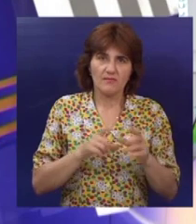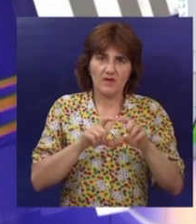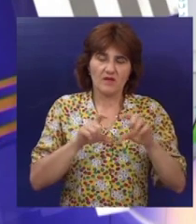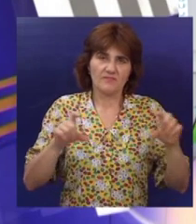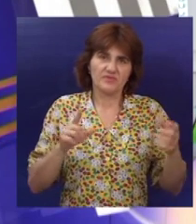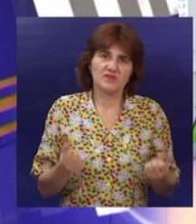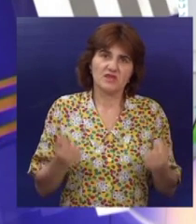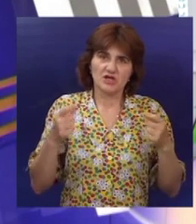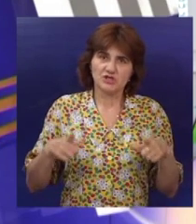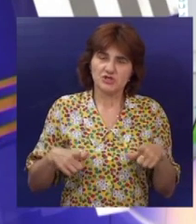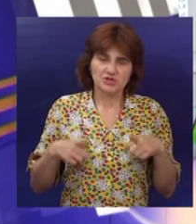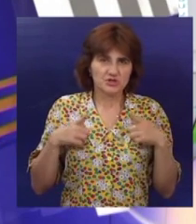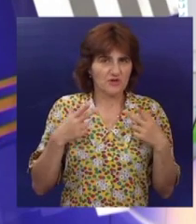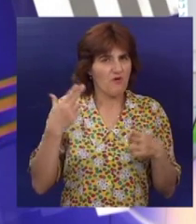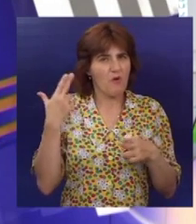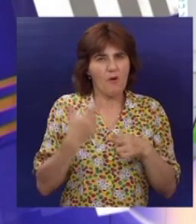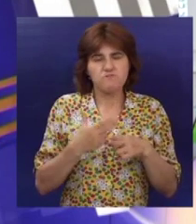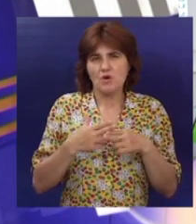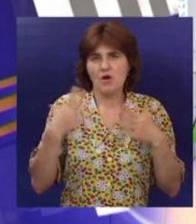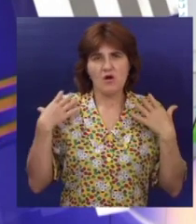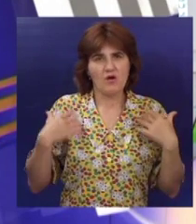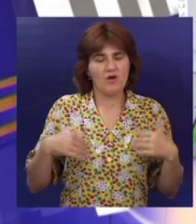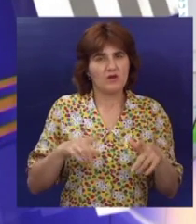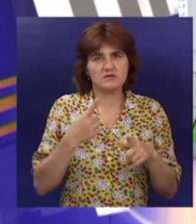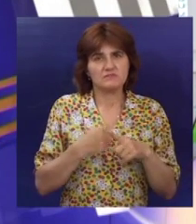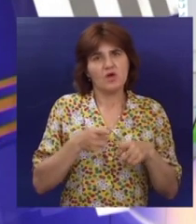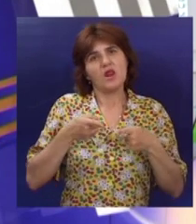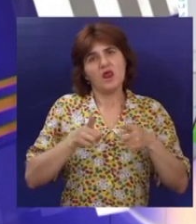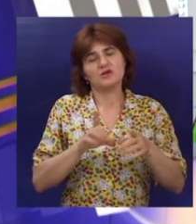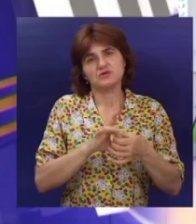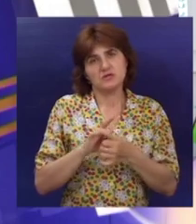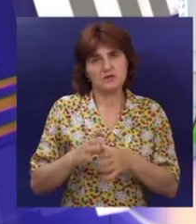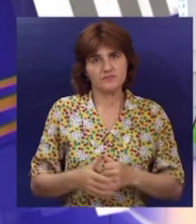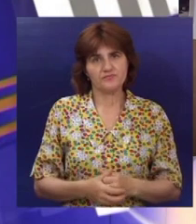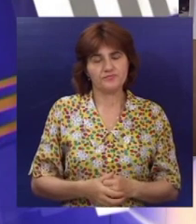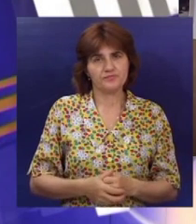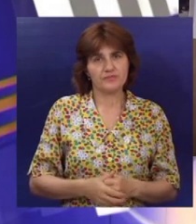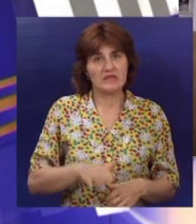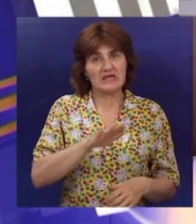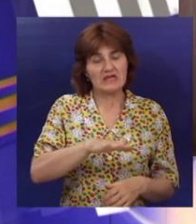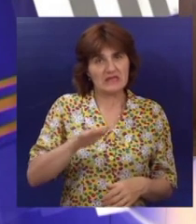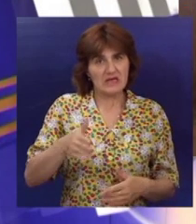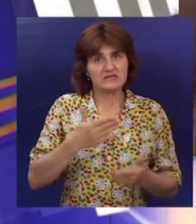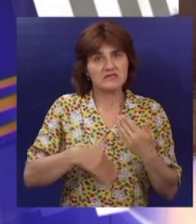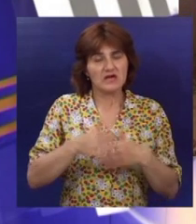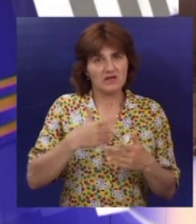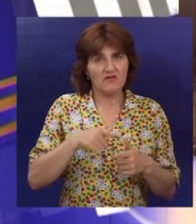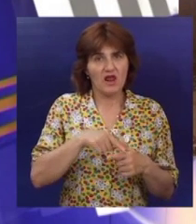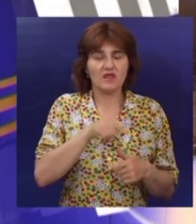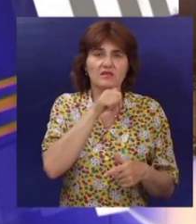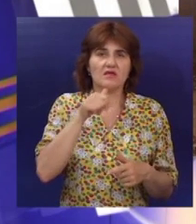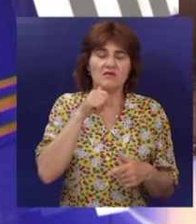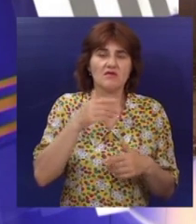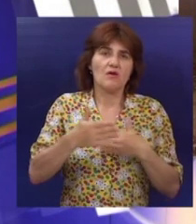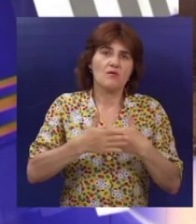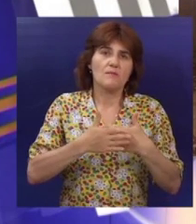otežava život, to su bolne rane koje na ovaj način mogu da se izbjegnu. Dom za decu ometenu u razvoju